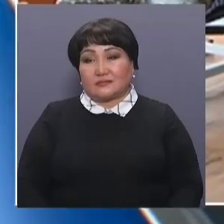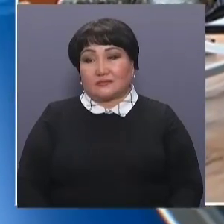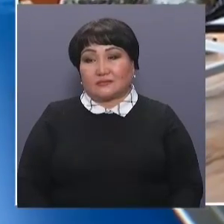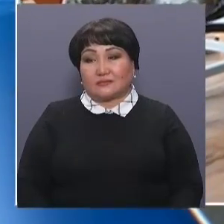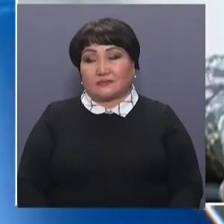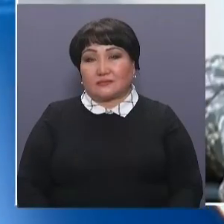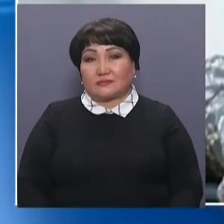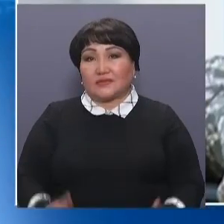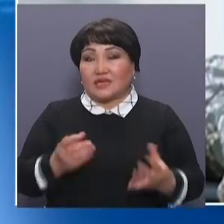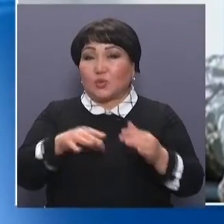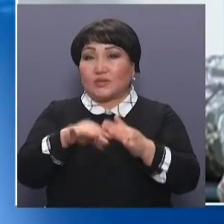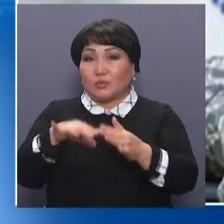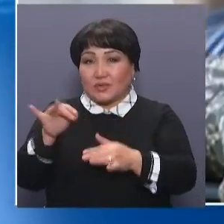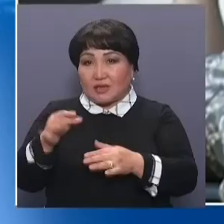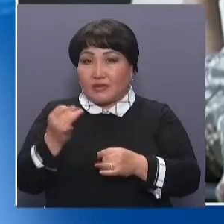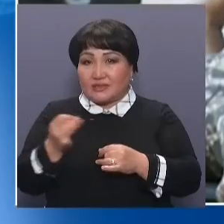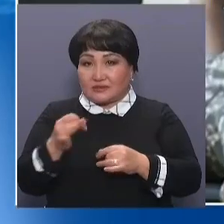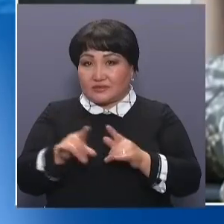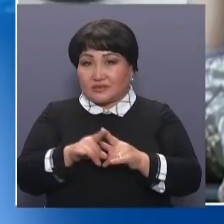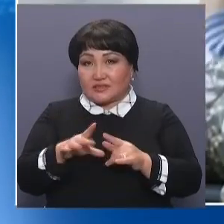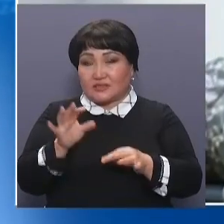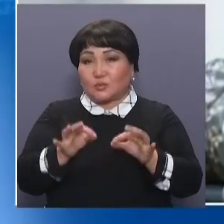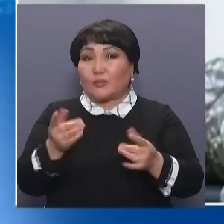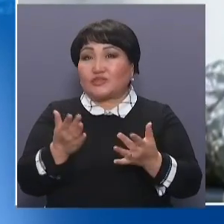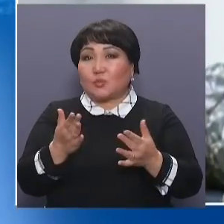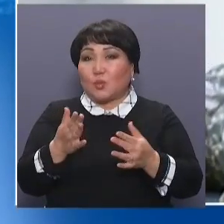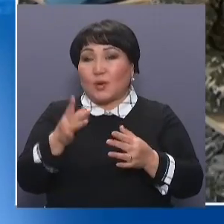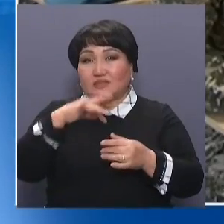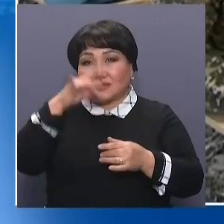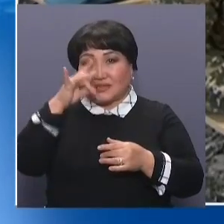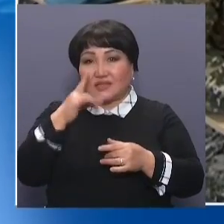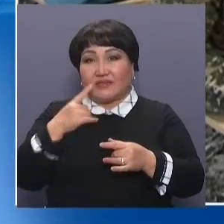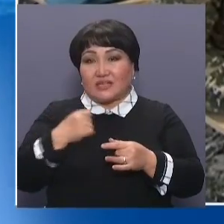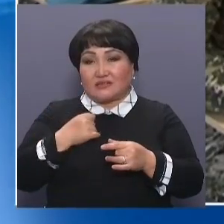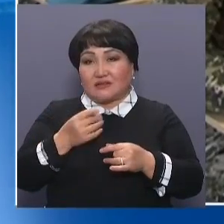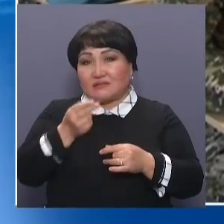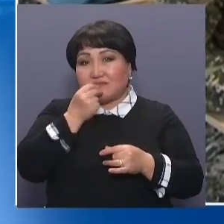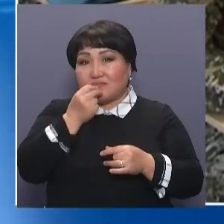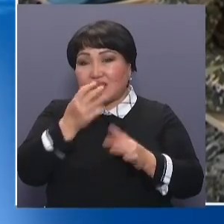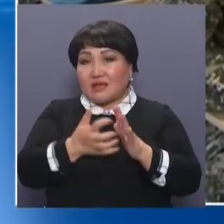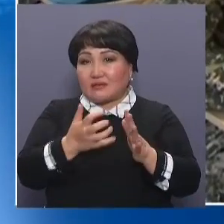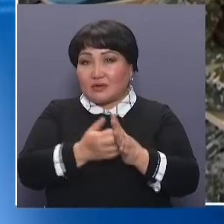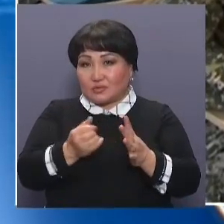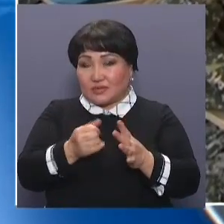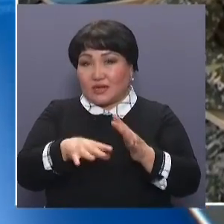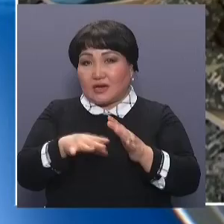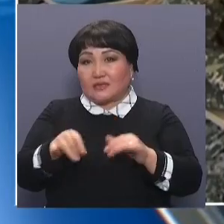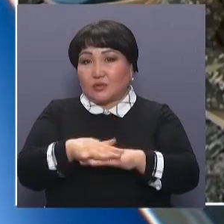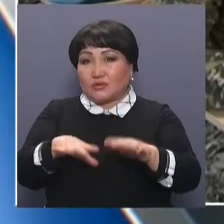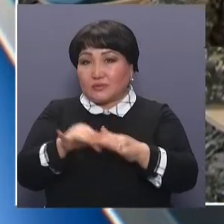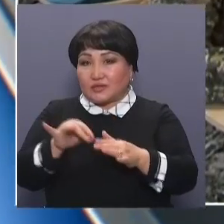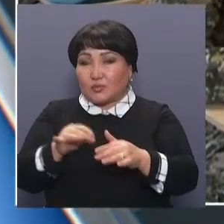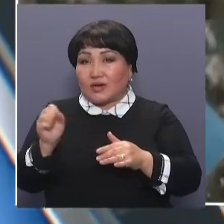А еще депутаты поинтересовались у Сакена Жасузакова, почему казахстанские военные не доедают. Народному избраннику Альберту Рау не